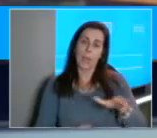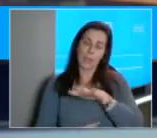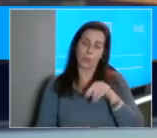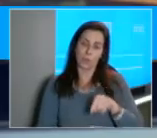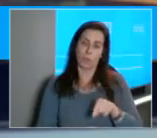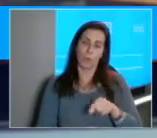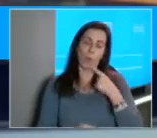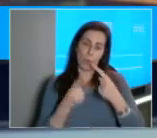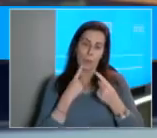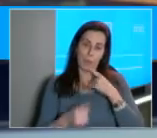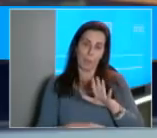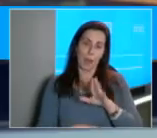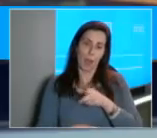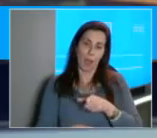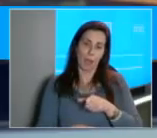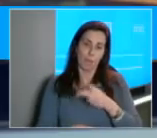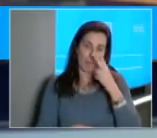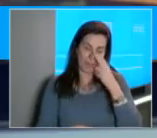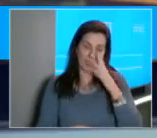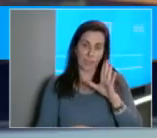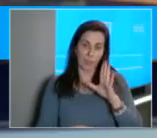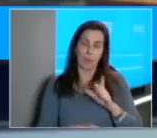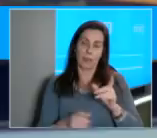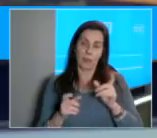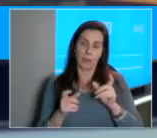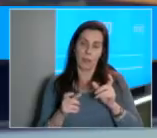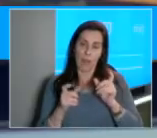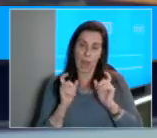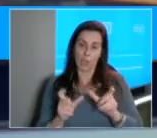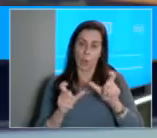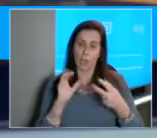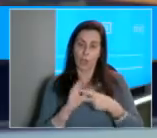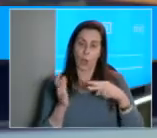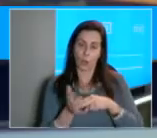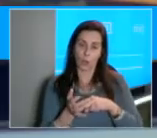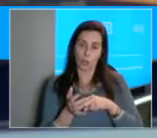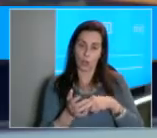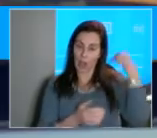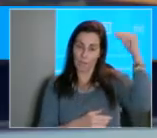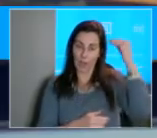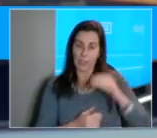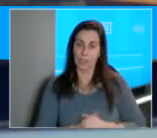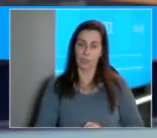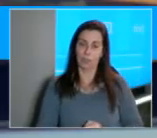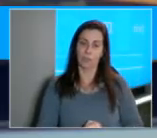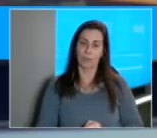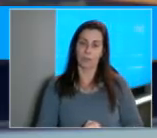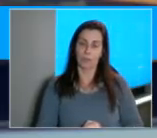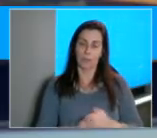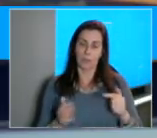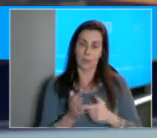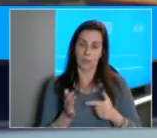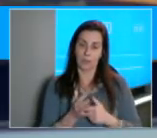שבו אנחנו דנים ומנסים לעצור את התוכניות של הפלסטינים